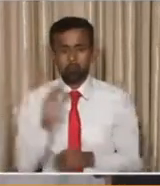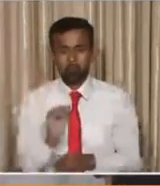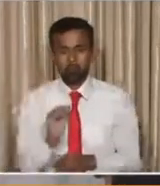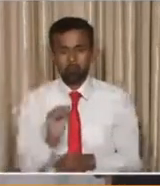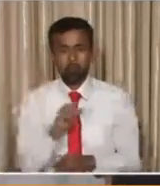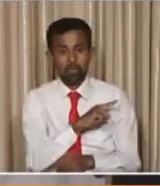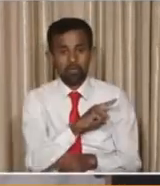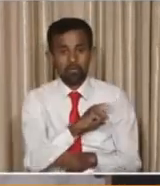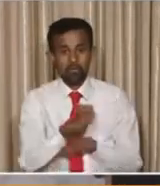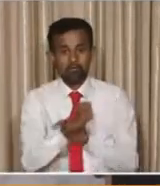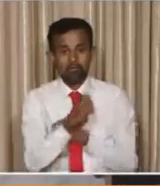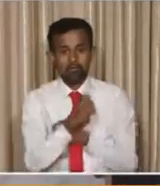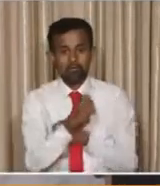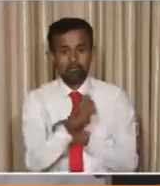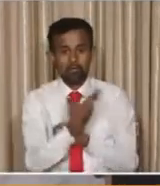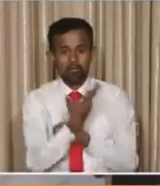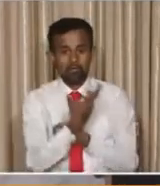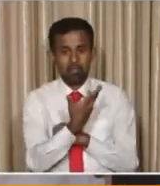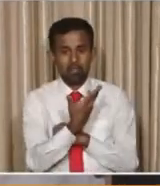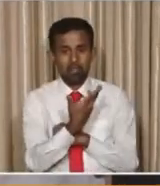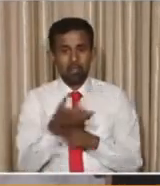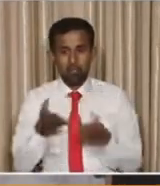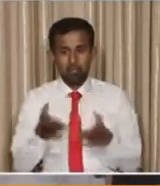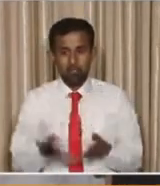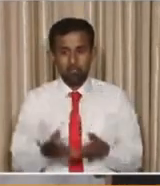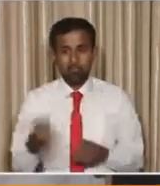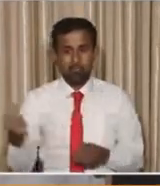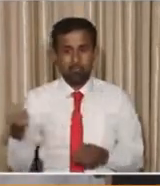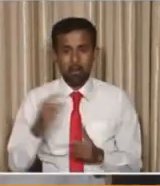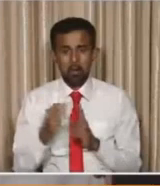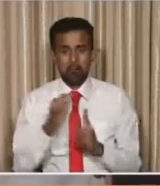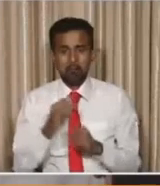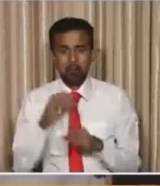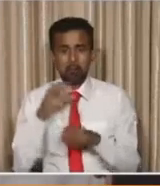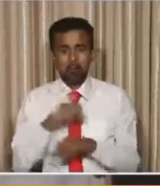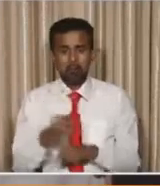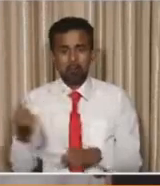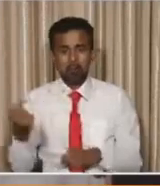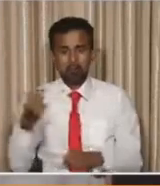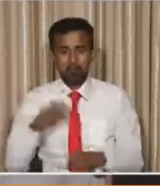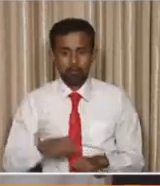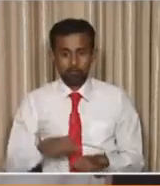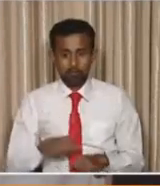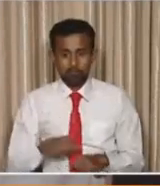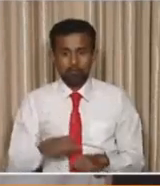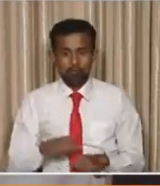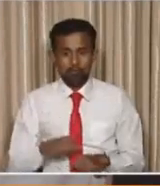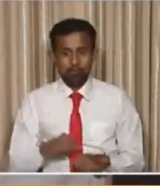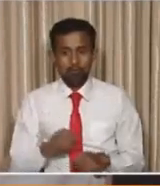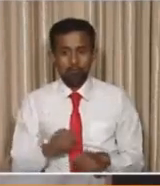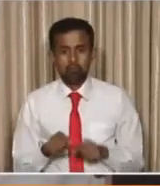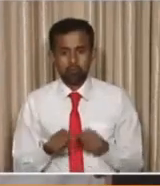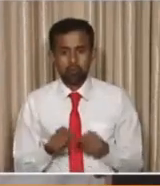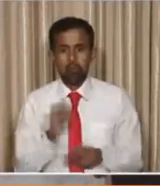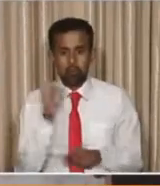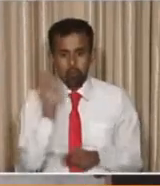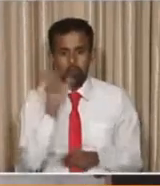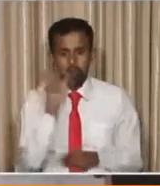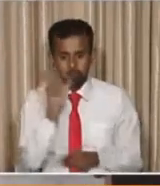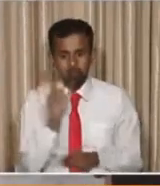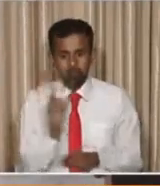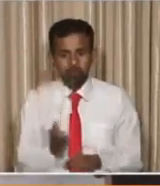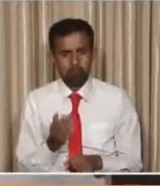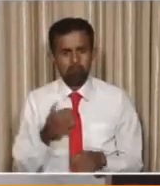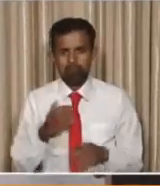එතන බලය එන හිදසක් කියලා නැත්තම් මෙතෙන්ට එනවා පාර්ලිමේන්තුව වට කරගත්තා කියලා අපි එතෙන්ට ආවිති මේවා ගැන අපි හොයලා බලමු මට නම්